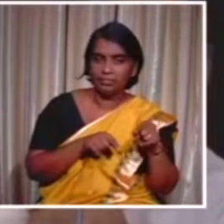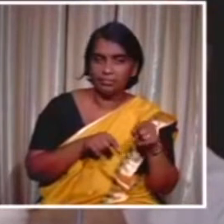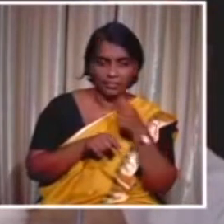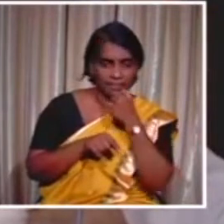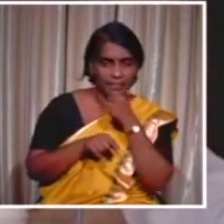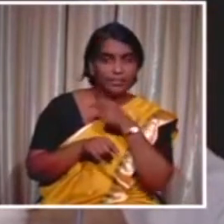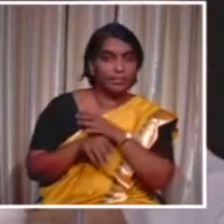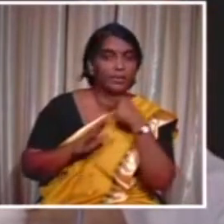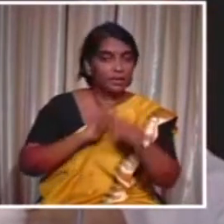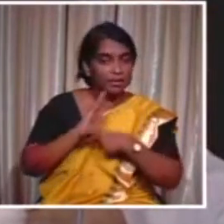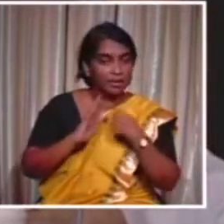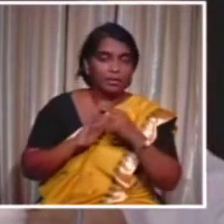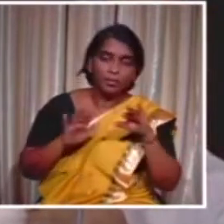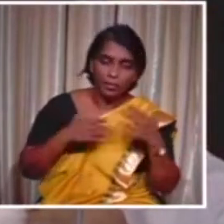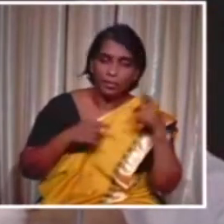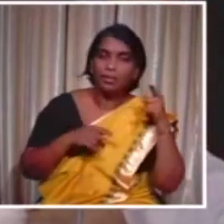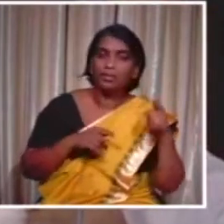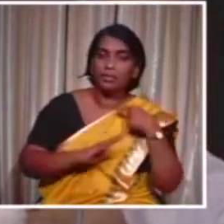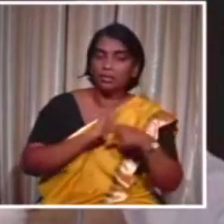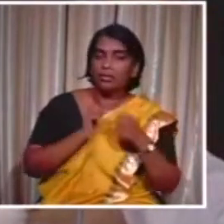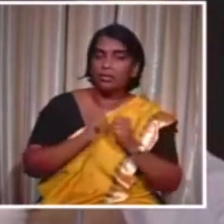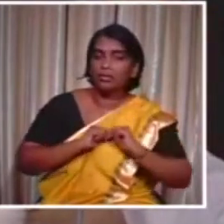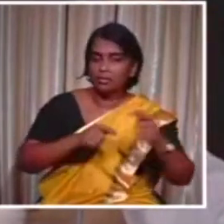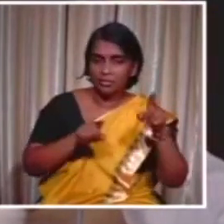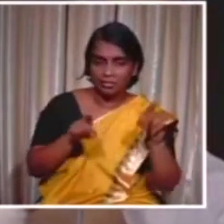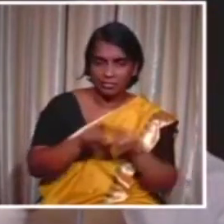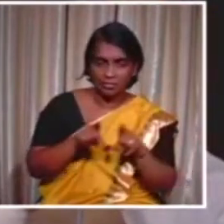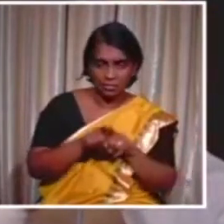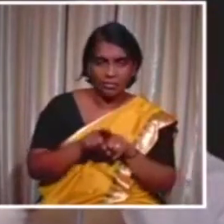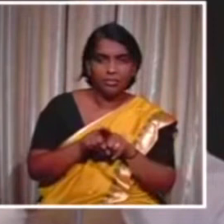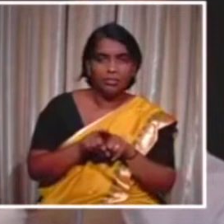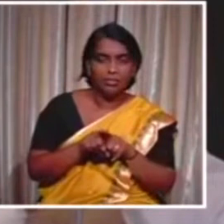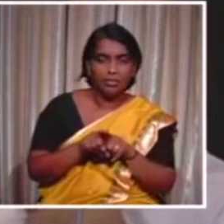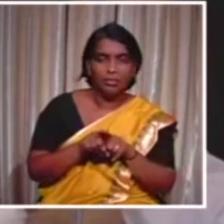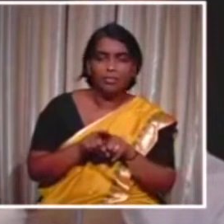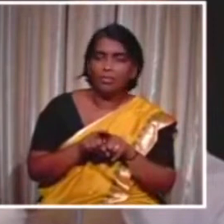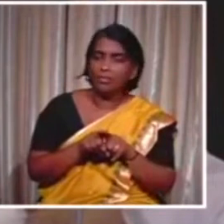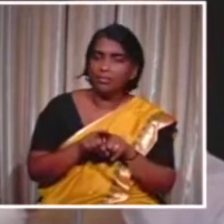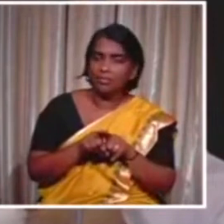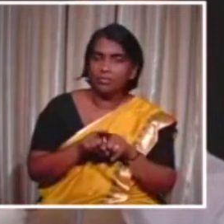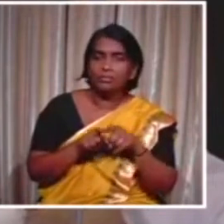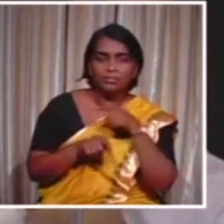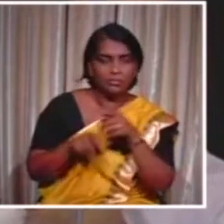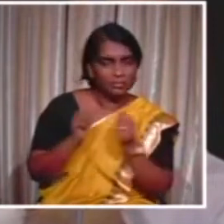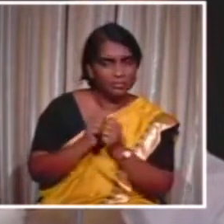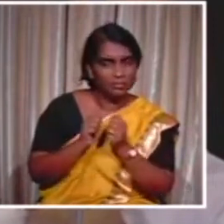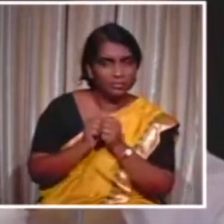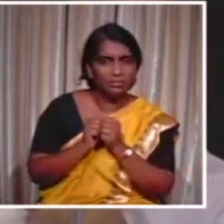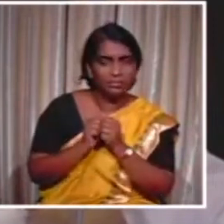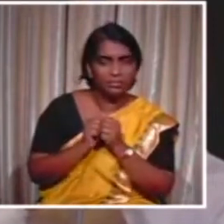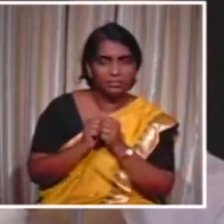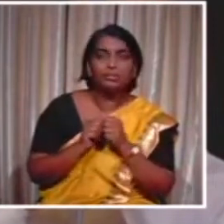මේ වෙලාවේ රට කවුරු හරි මේ රට ගෙනියන්න ඕනේ. මේක නැත්තම් අස්ථාවර වෙන්න දෙන්න බෑ. මේක කඩා වැටෙන්න දෙන්න